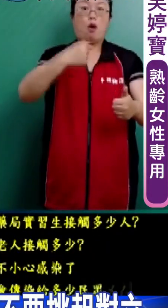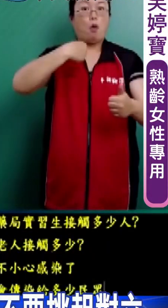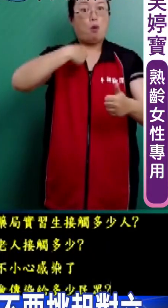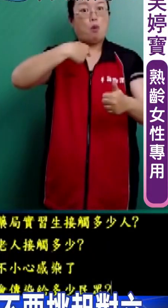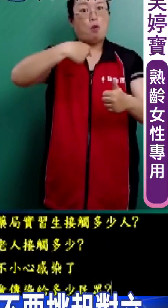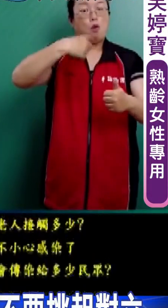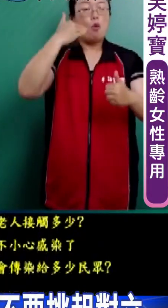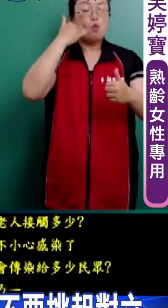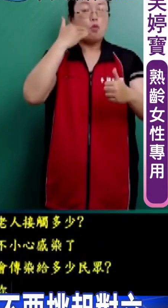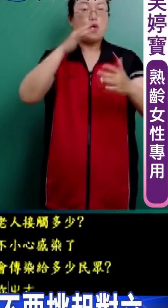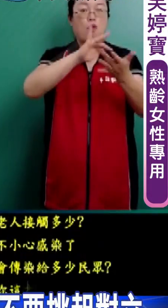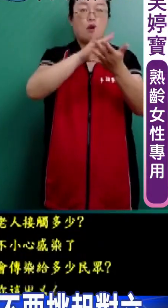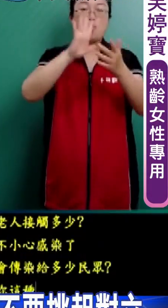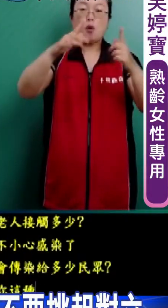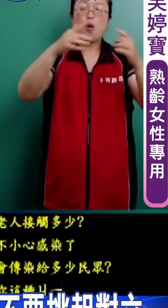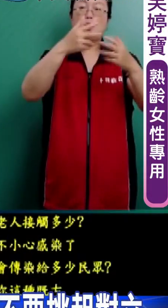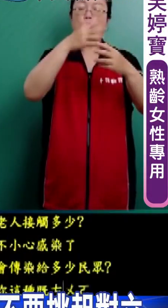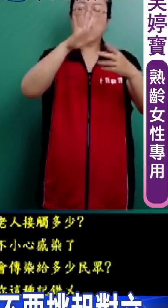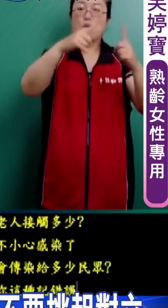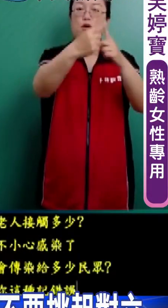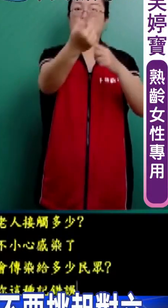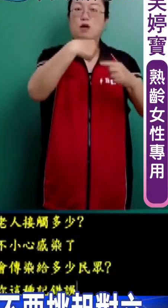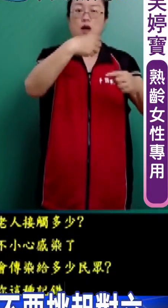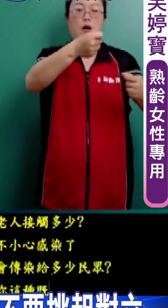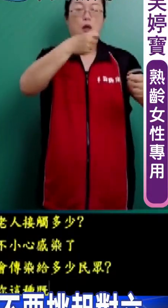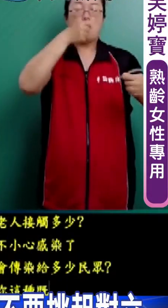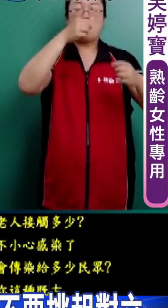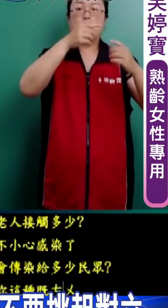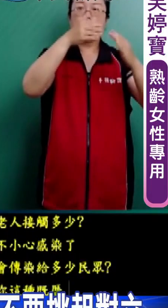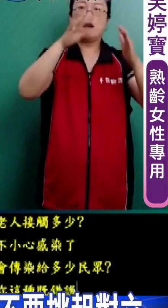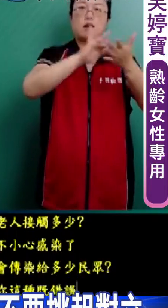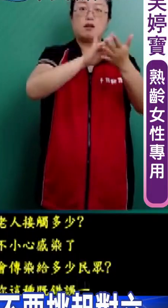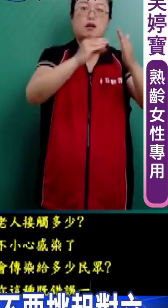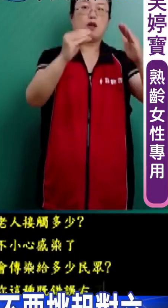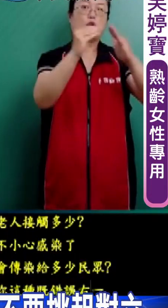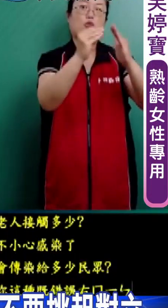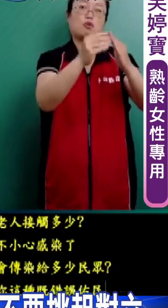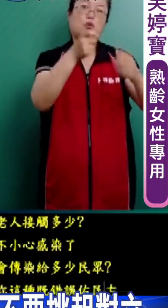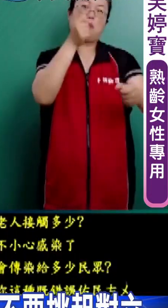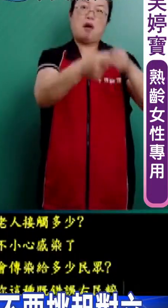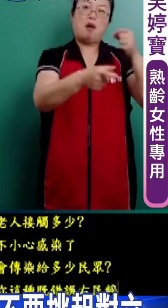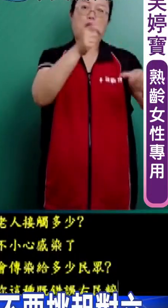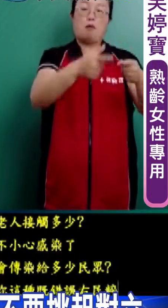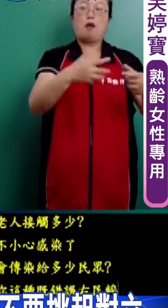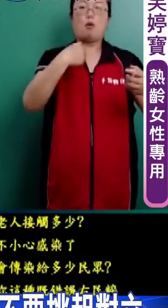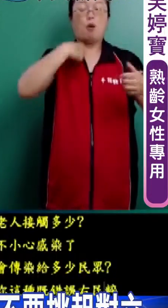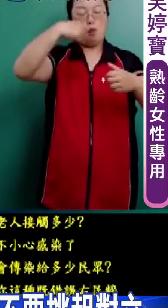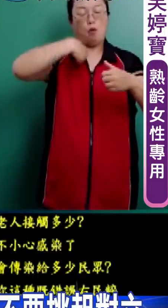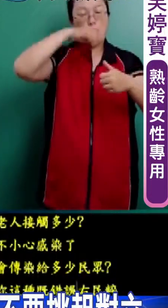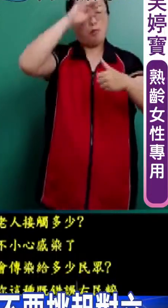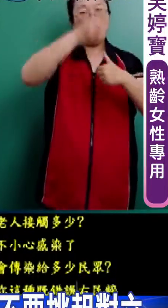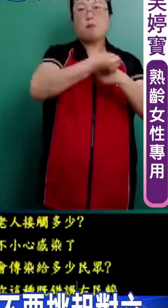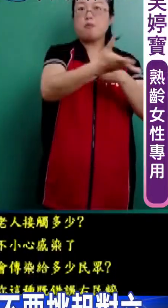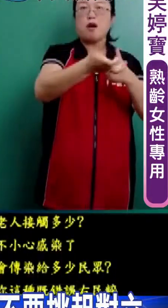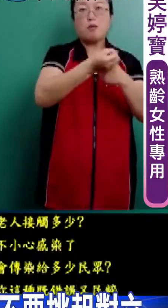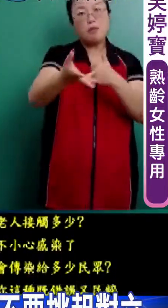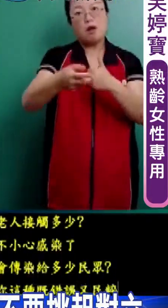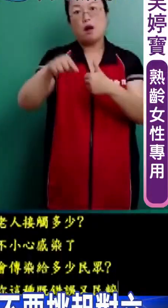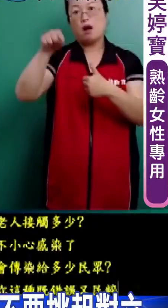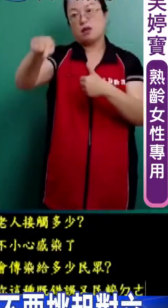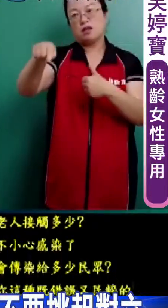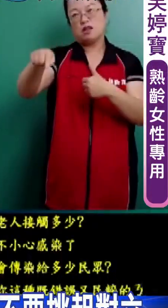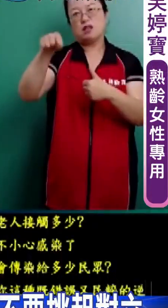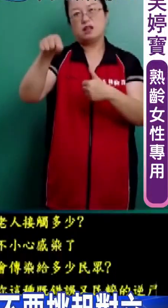这种既错误又明确的逆时针施打顺序，就是防疫破口的始作俑